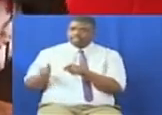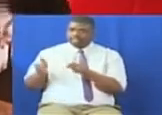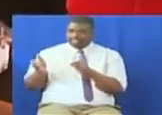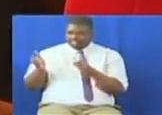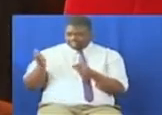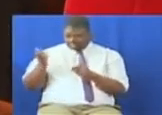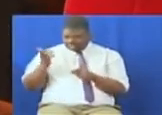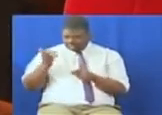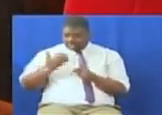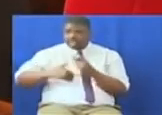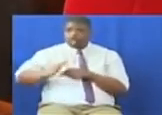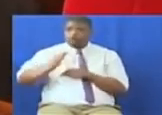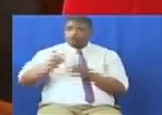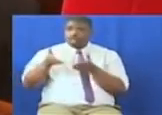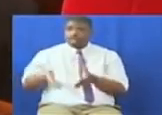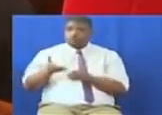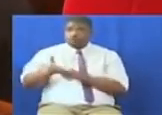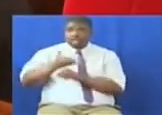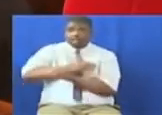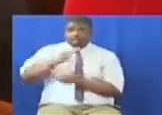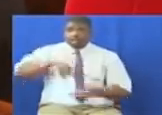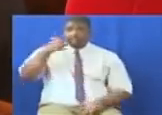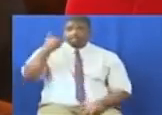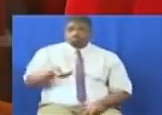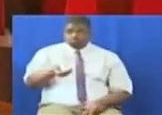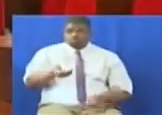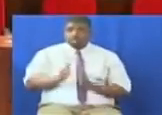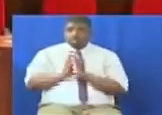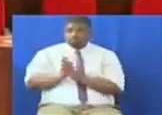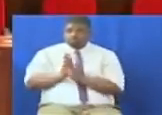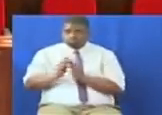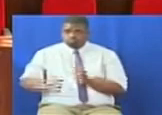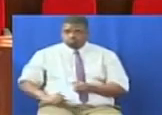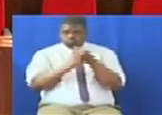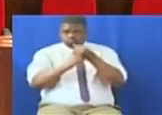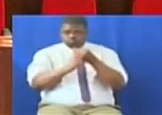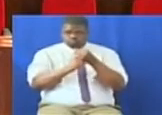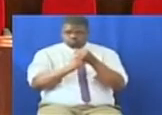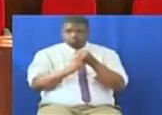ya kusema hayo, nashukuru sana na naunga mkono azimia hili 100%.